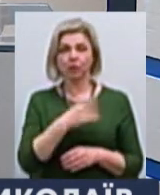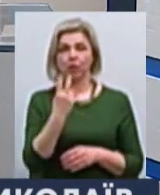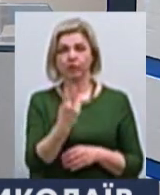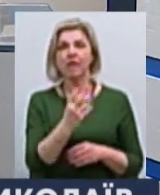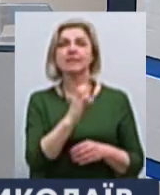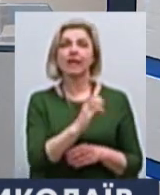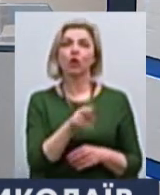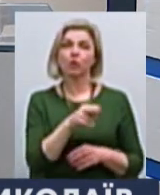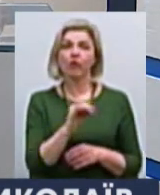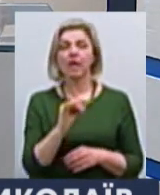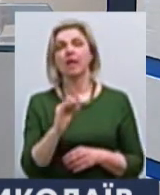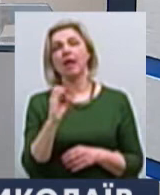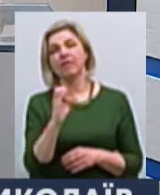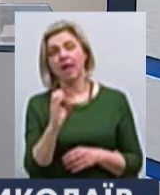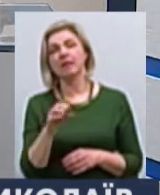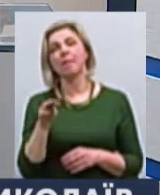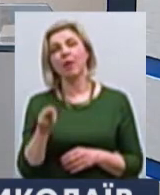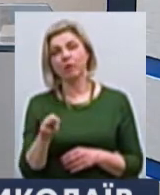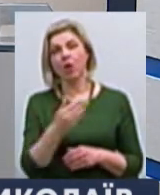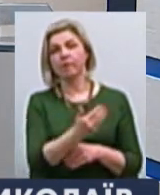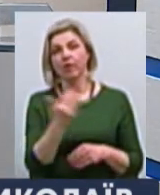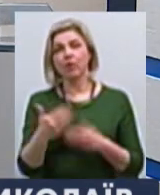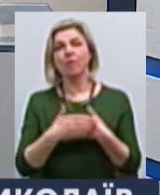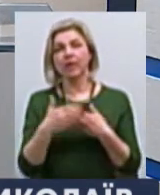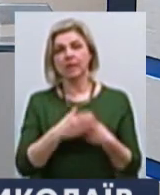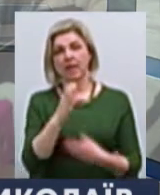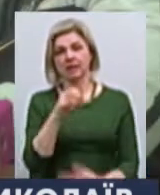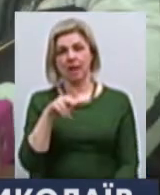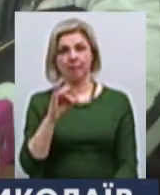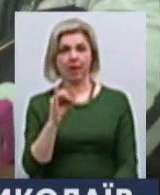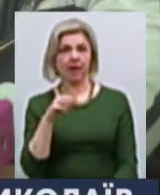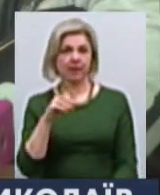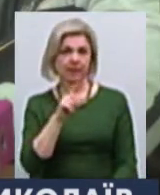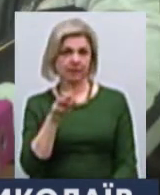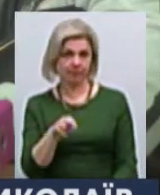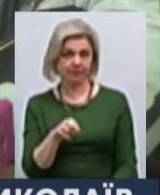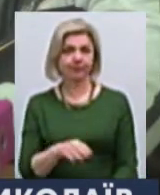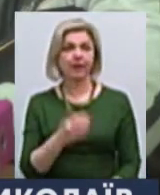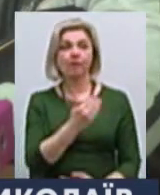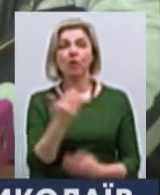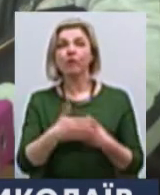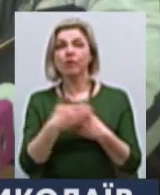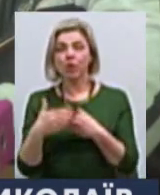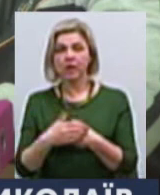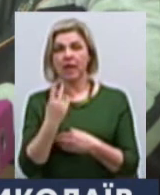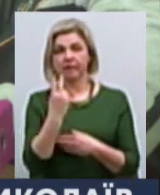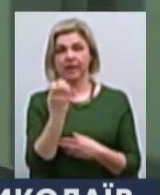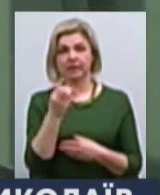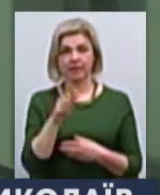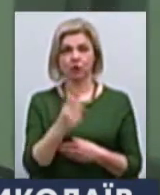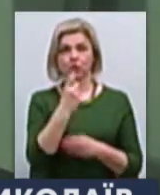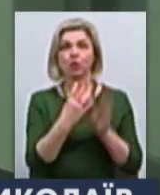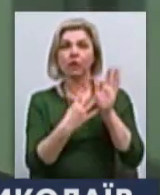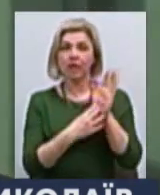Довженкову та Євгену Мефьодову, яких звинувачують у сепаратизмі. Звинуваченим інкримінують дві статті –